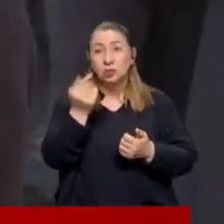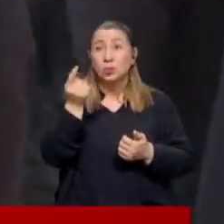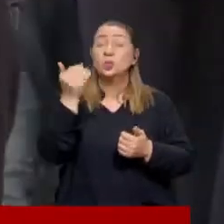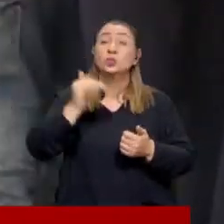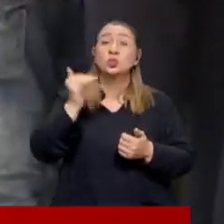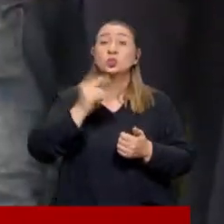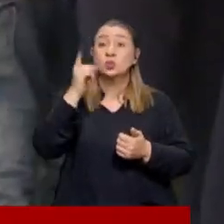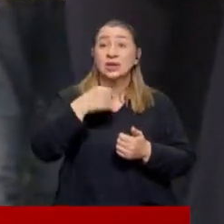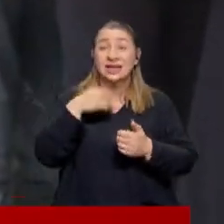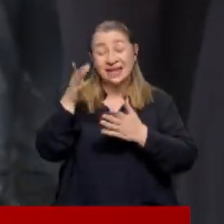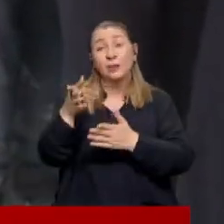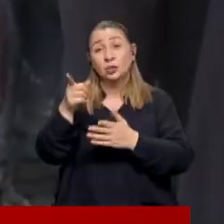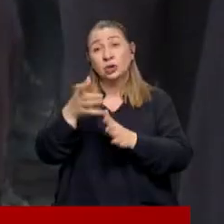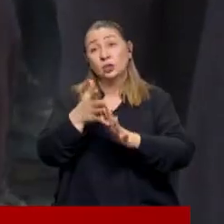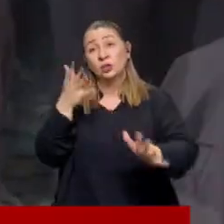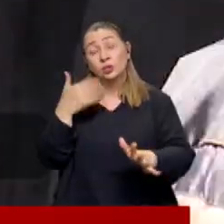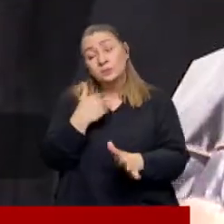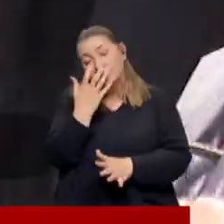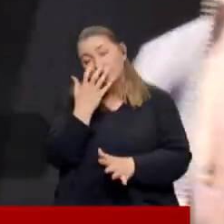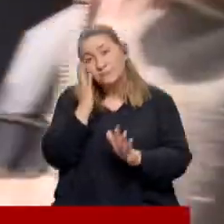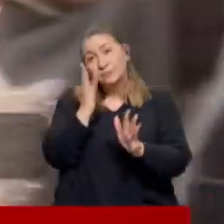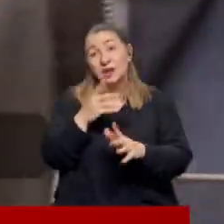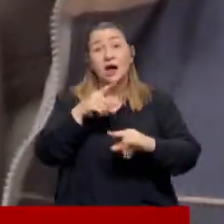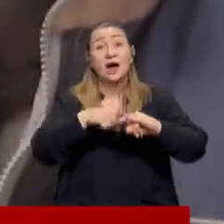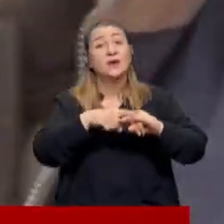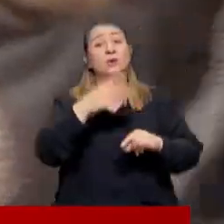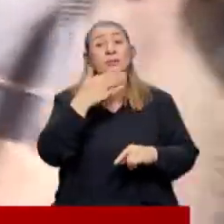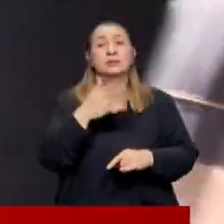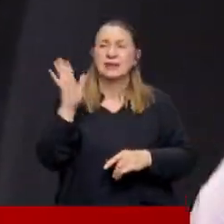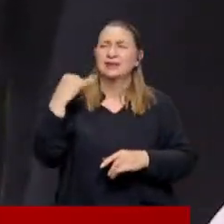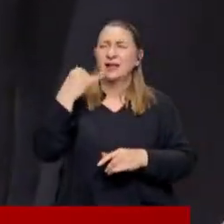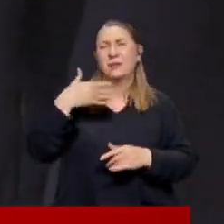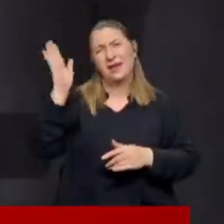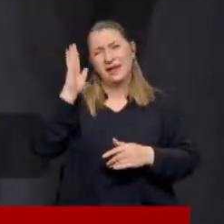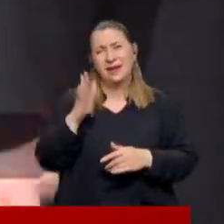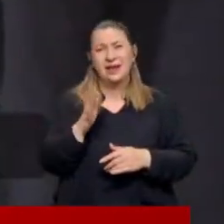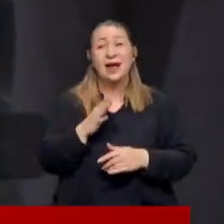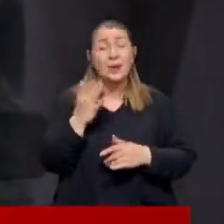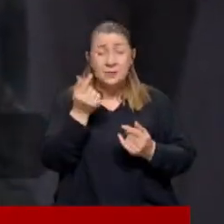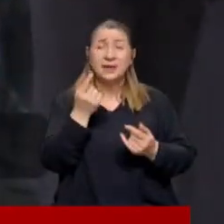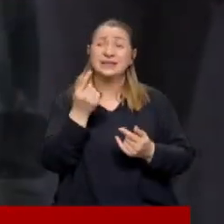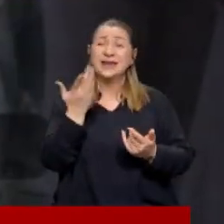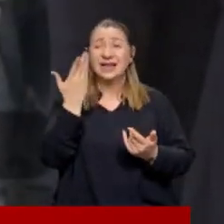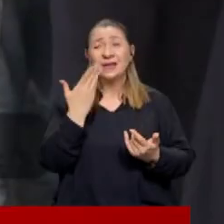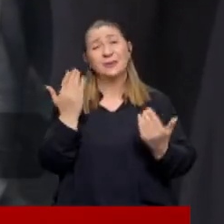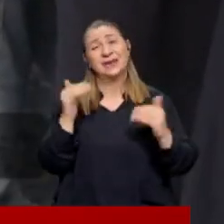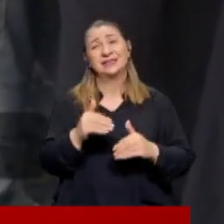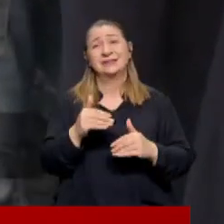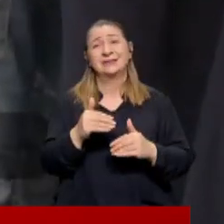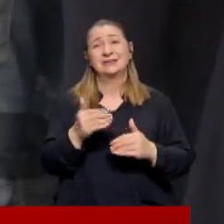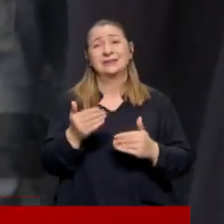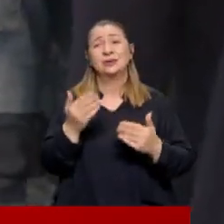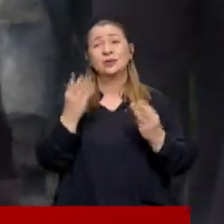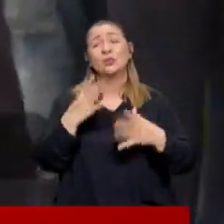Burası uygun olduğu için buraya gelip gruba giriyoruz oluyor yokmuydu dalga geçmeyi buldun ha oldukça keyfimizin